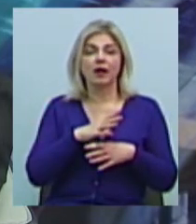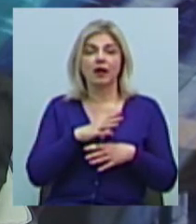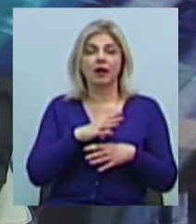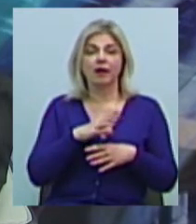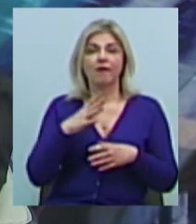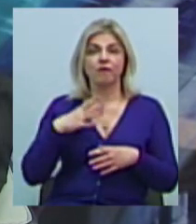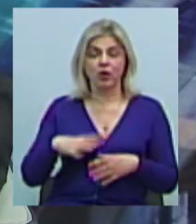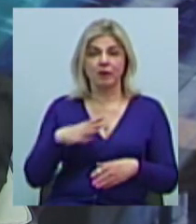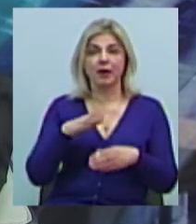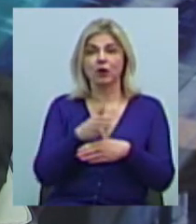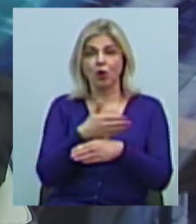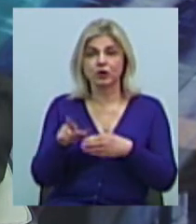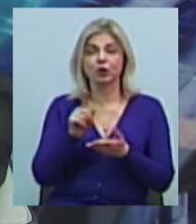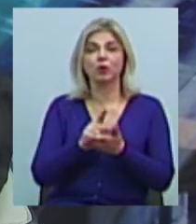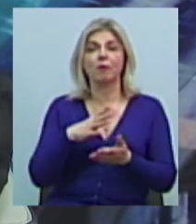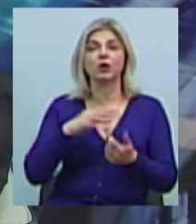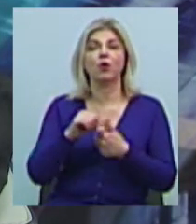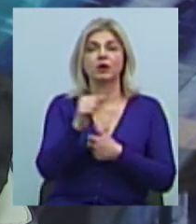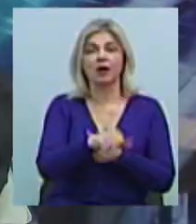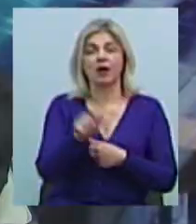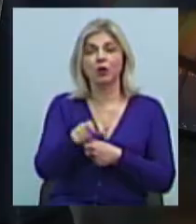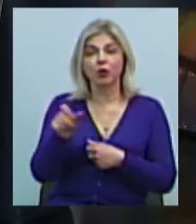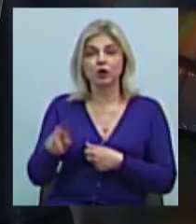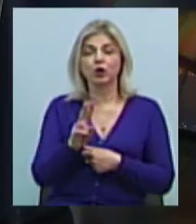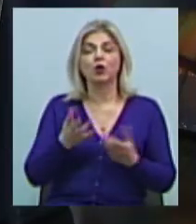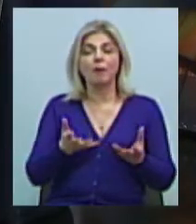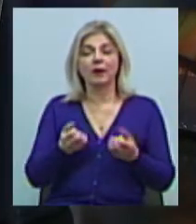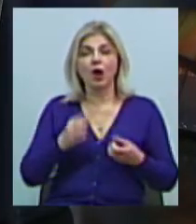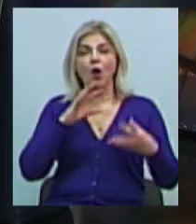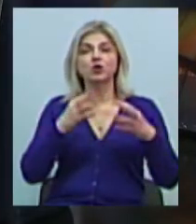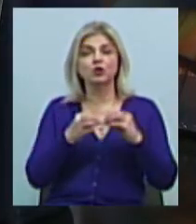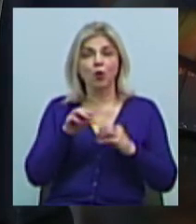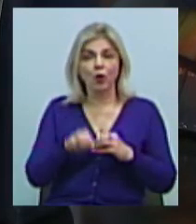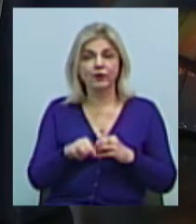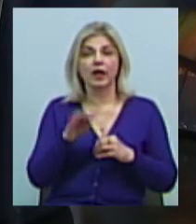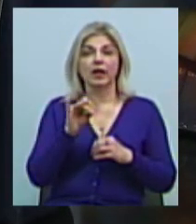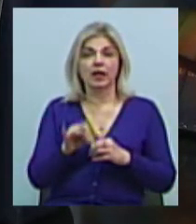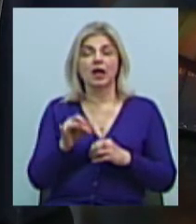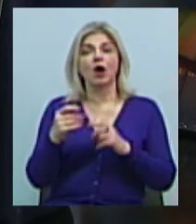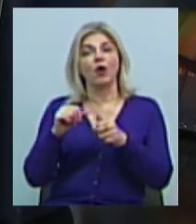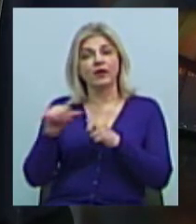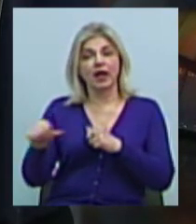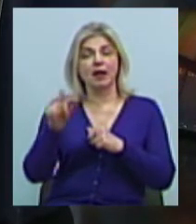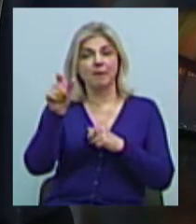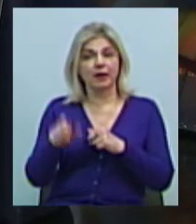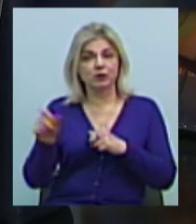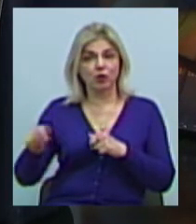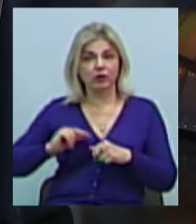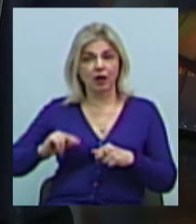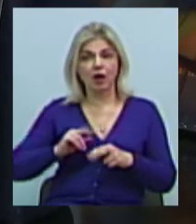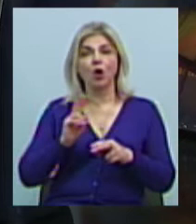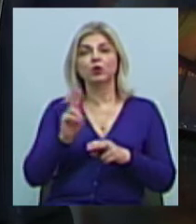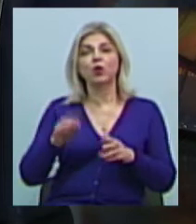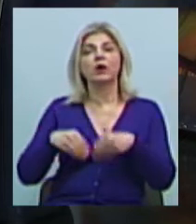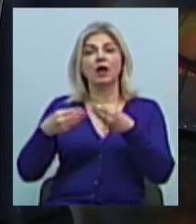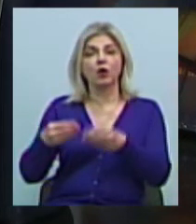і у нас повинні бути окремий персонал, який приймає звіти та розраховує споживачів, та окремий персонал нашої компанії, який надає рахунки.